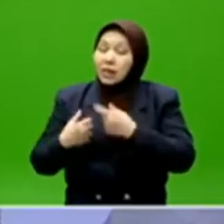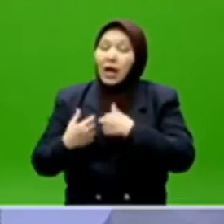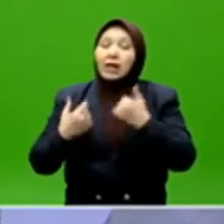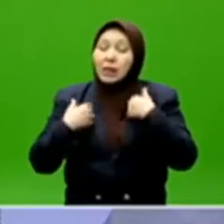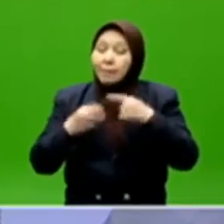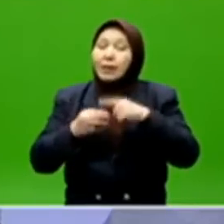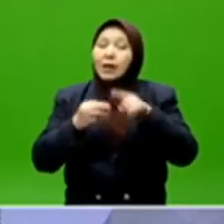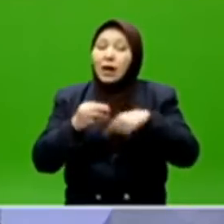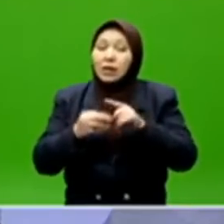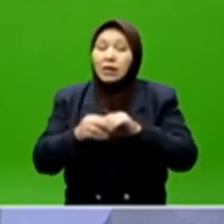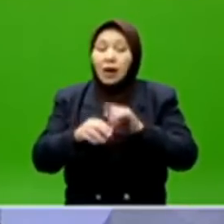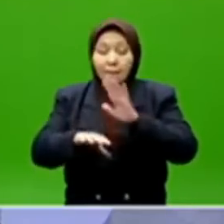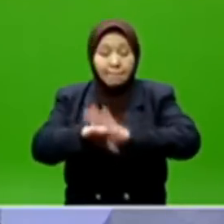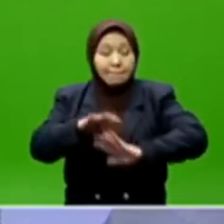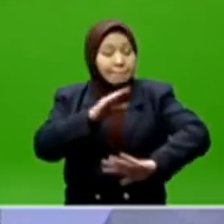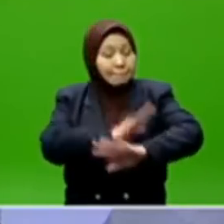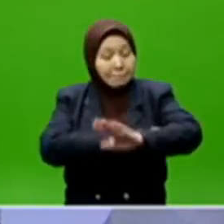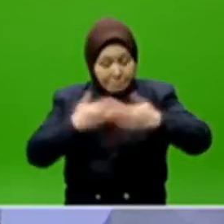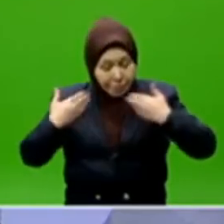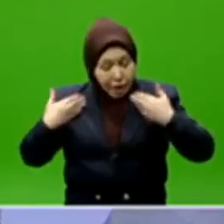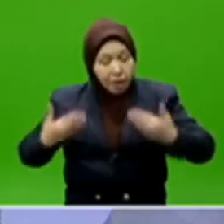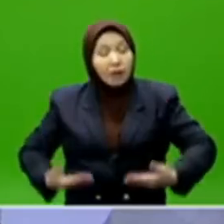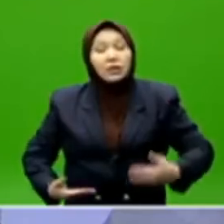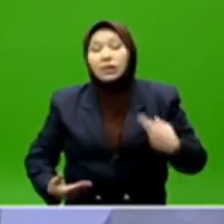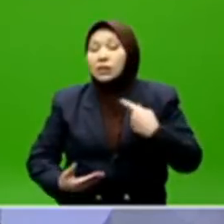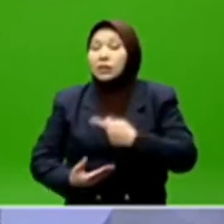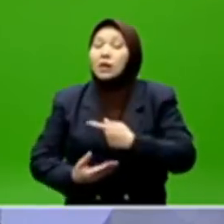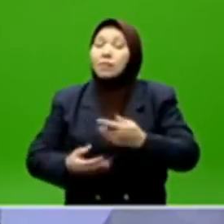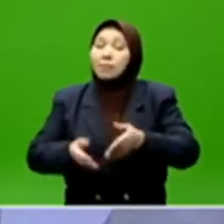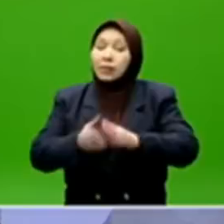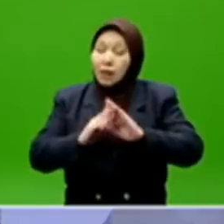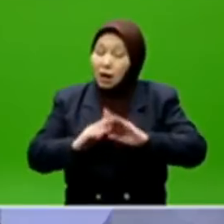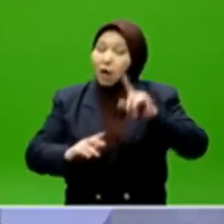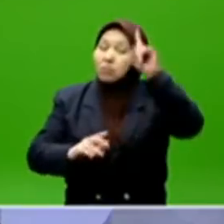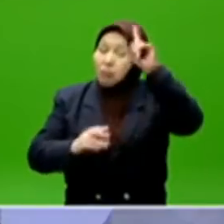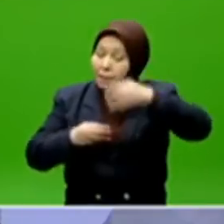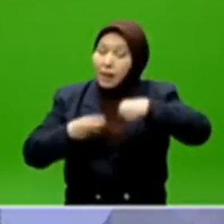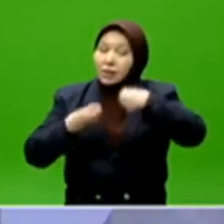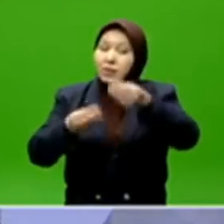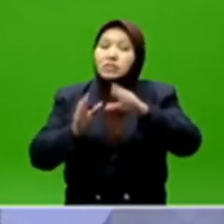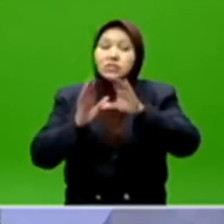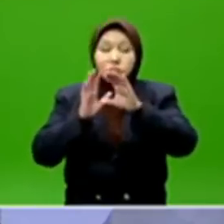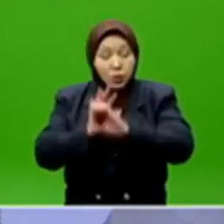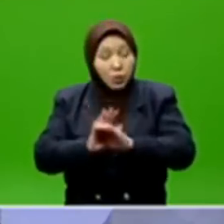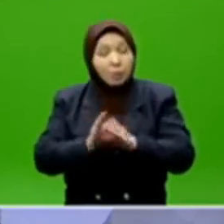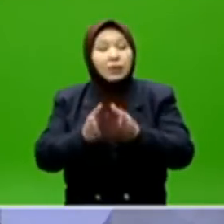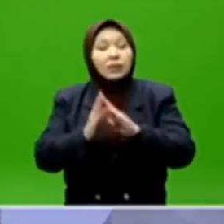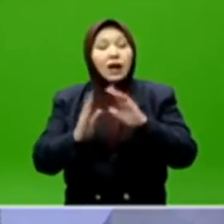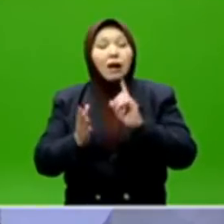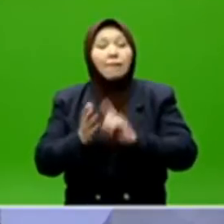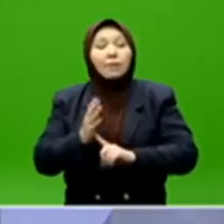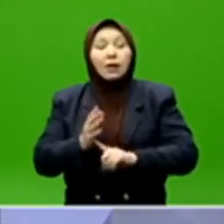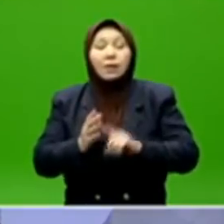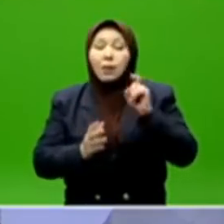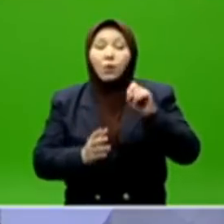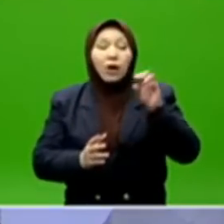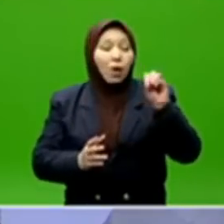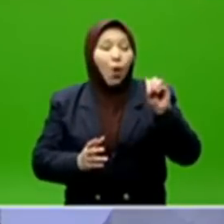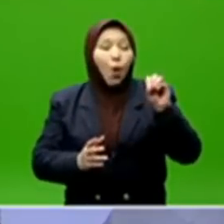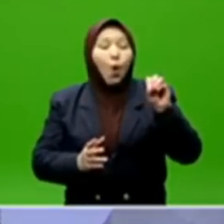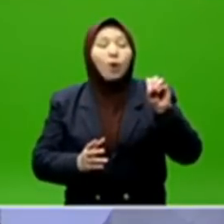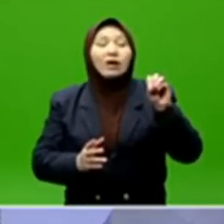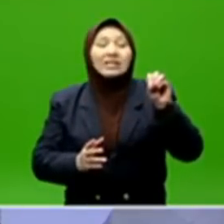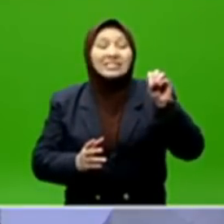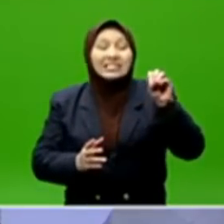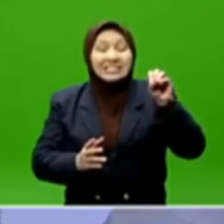perkara yang tubuh badan kita minta dan Allah berikan. Contoh yang dia minta apa? Perlukan oksigen. Tak ada